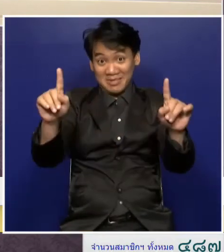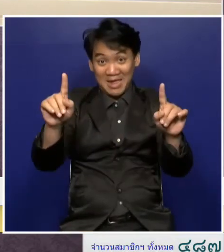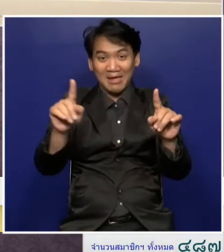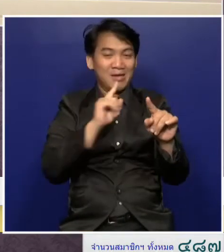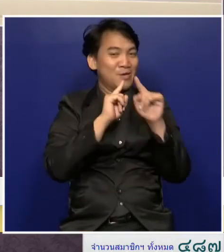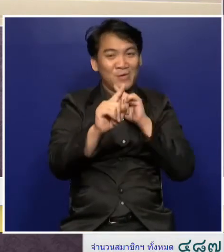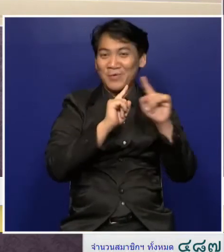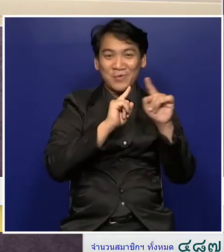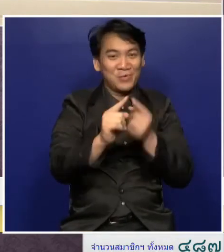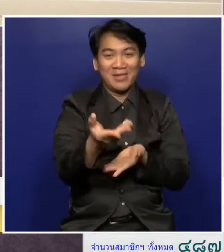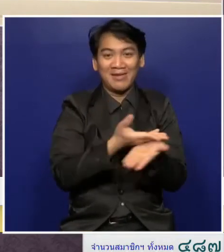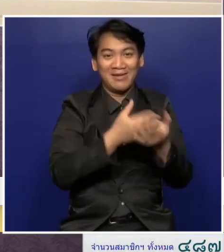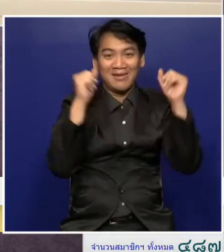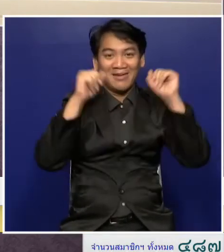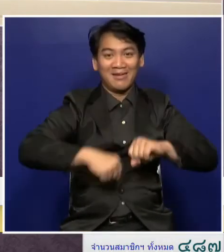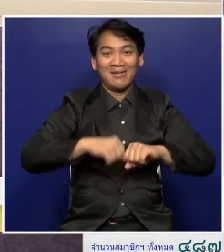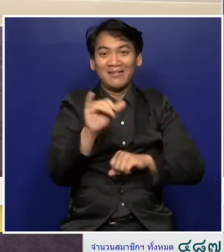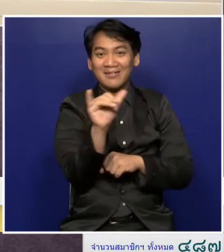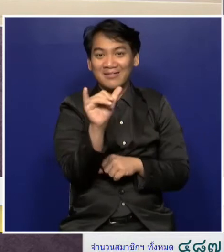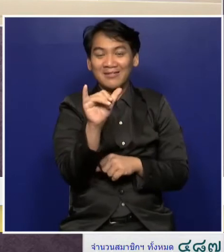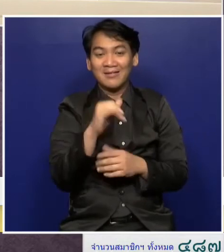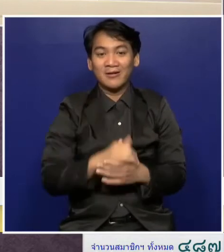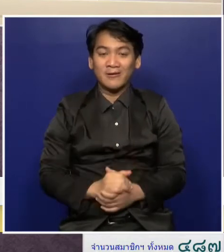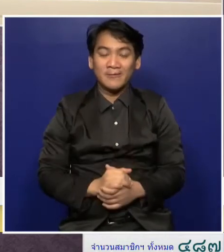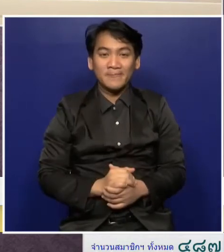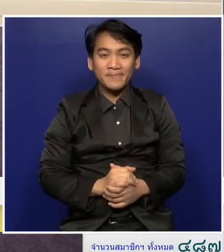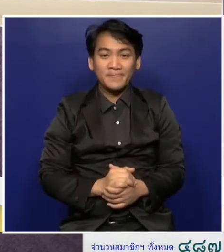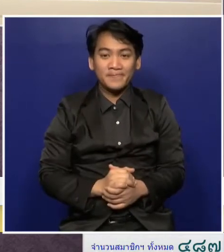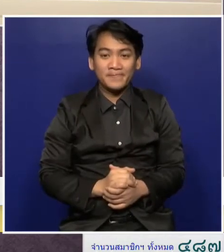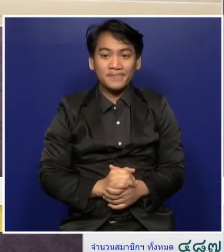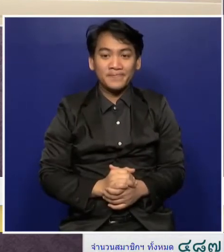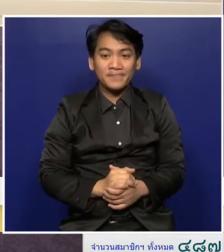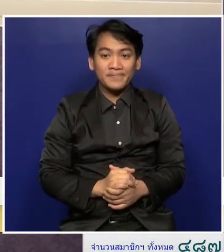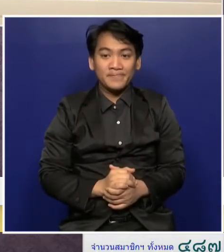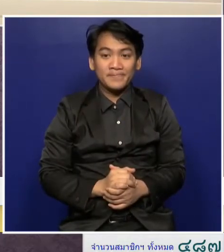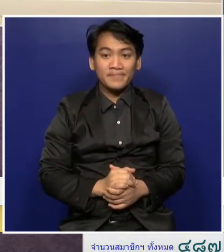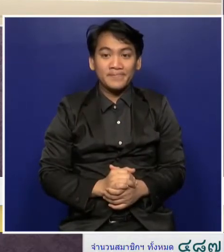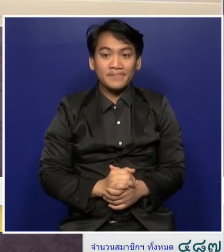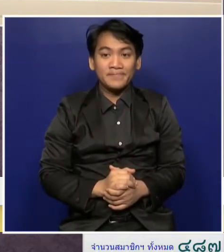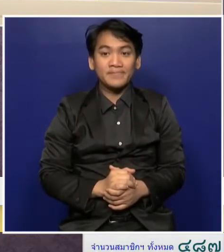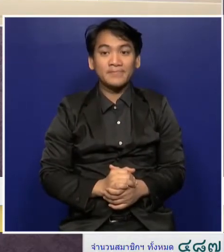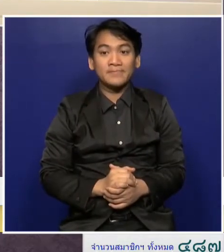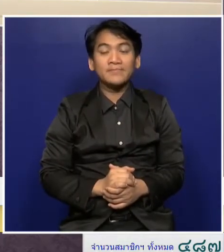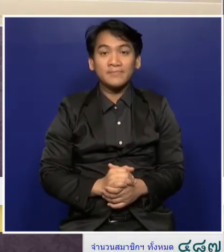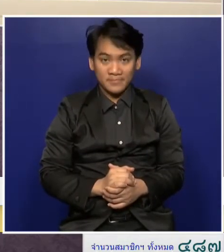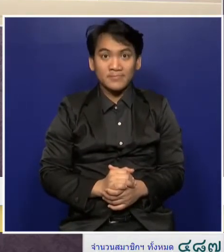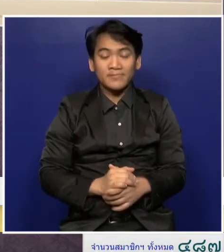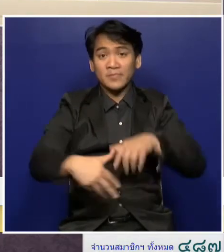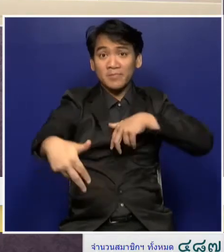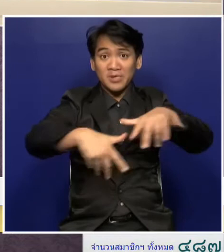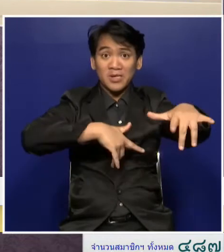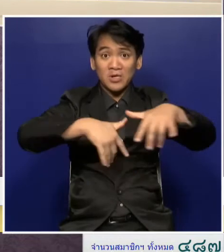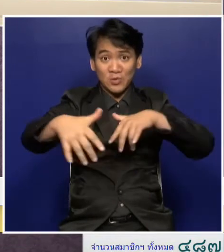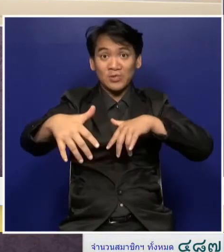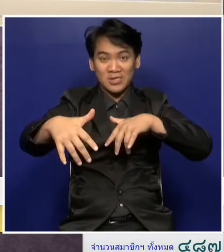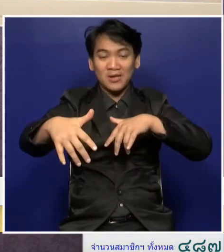ต่อไปก็คือื่องการที่เหลาต้องการให้ประชาชนสามารถเข้าถึงกันชากันชง